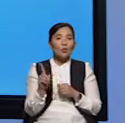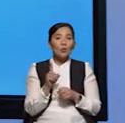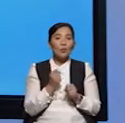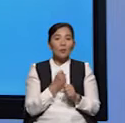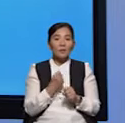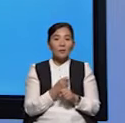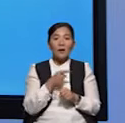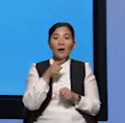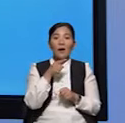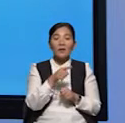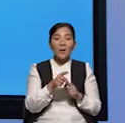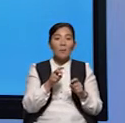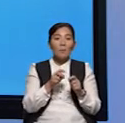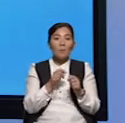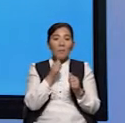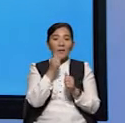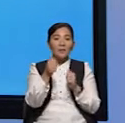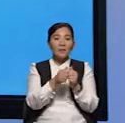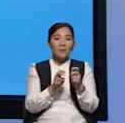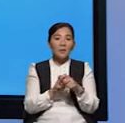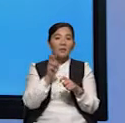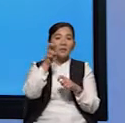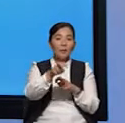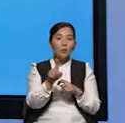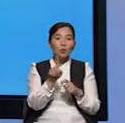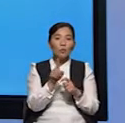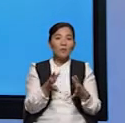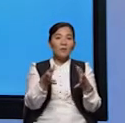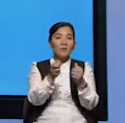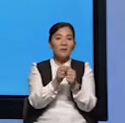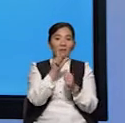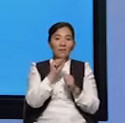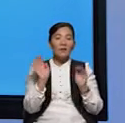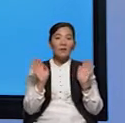она делает? Она подскакивает, чтобы схватить воробья.